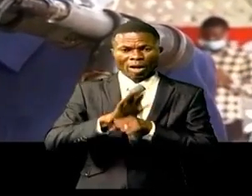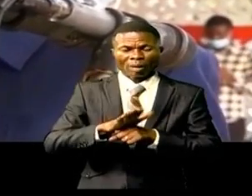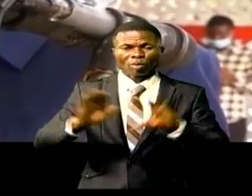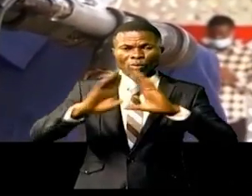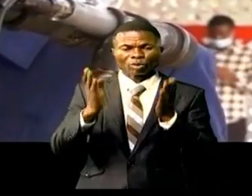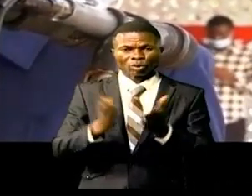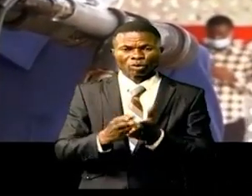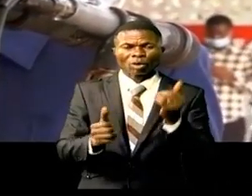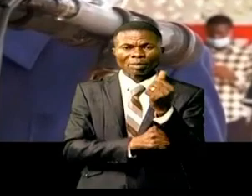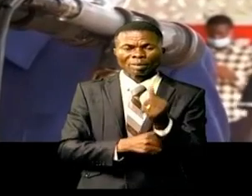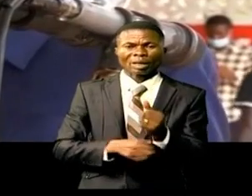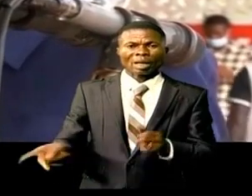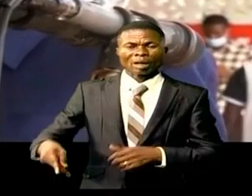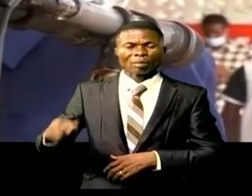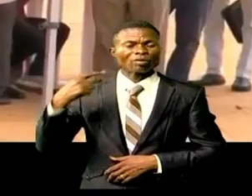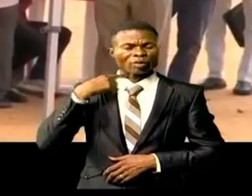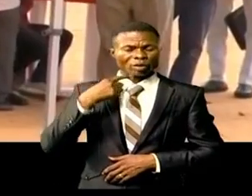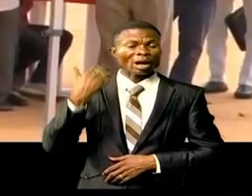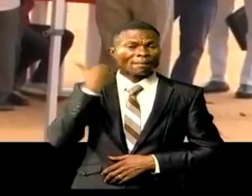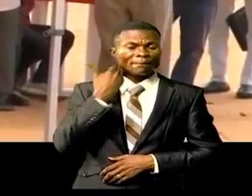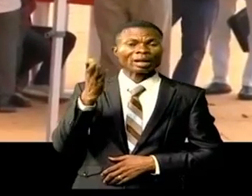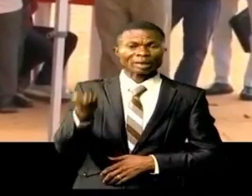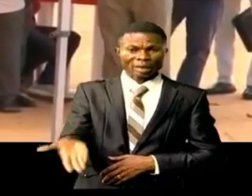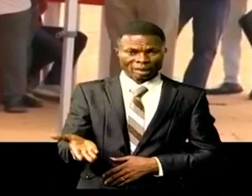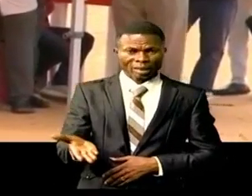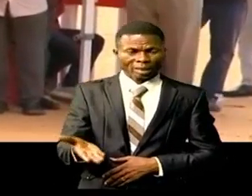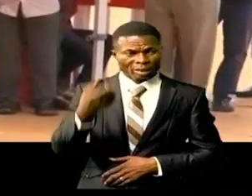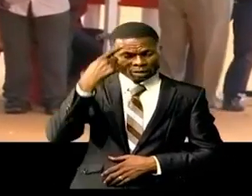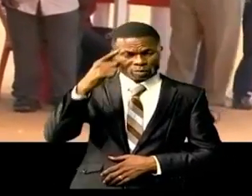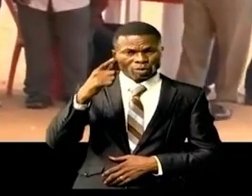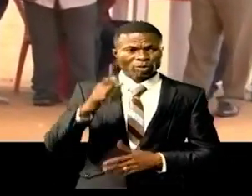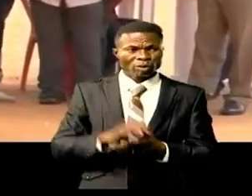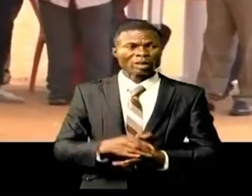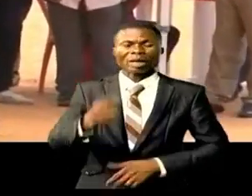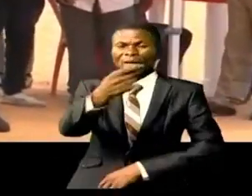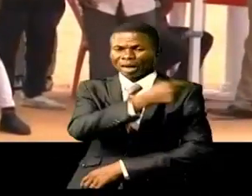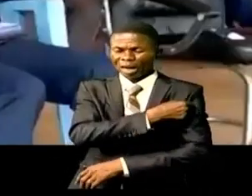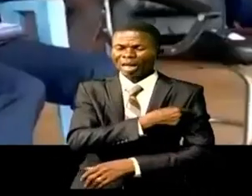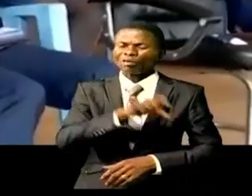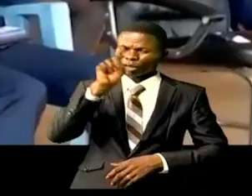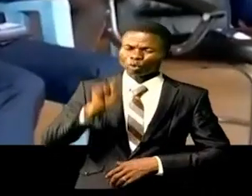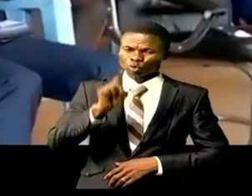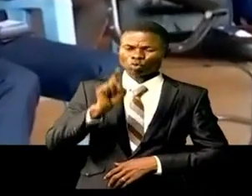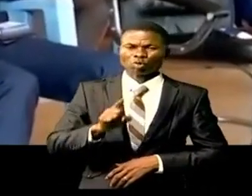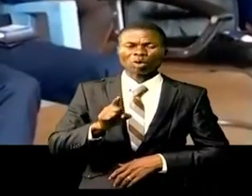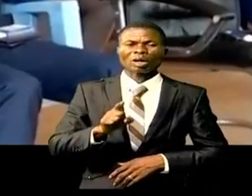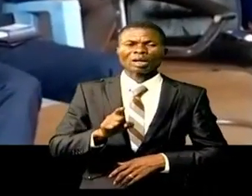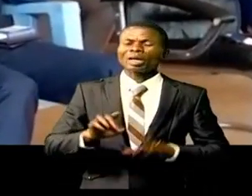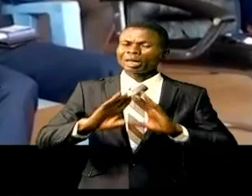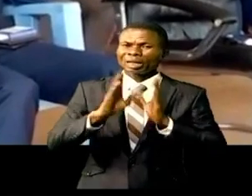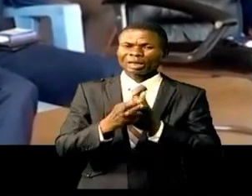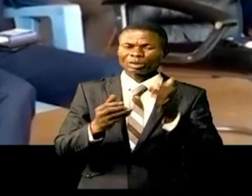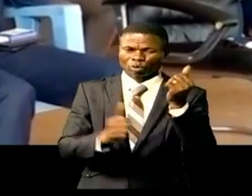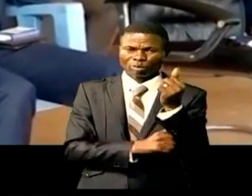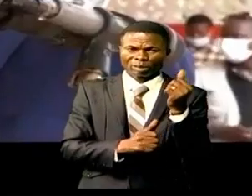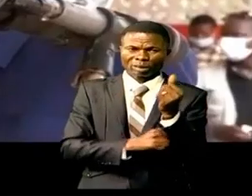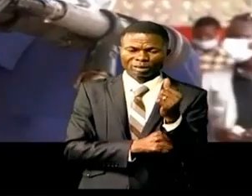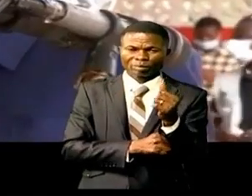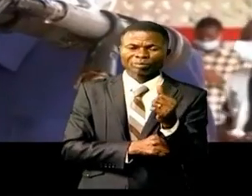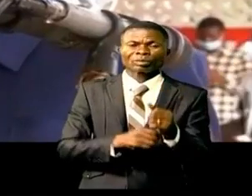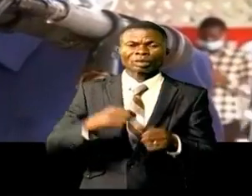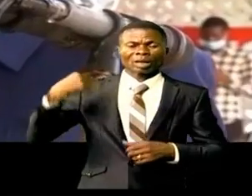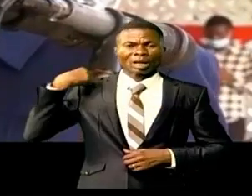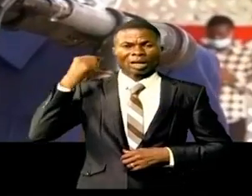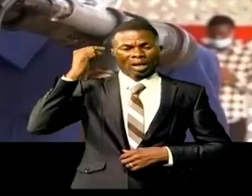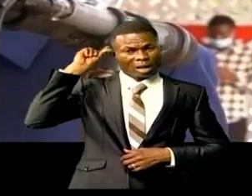de l'existence de cette maladie et pour l'atténuer, le vaccin est impératif. Jean-Marie Petit-Petit a indiqué